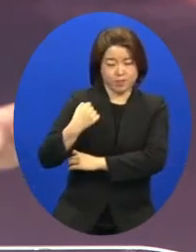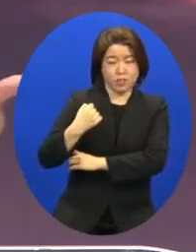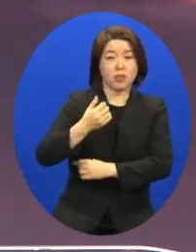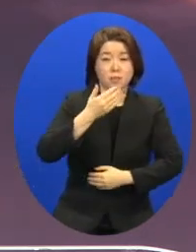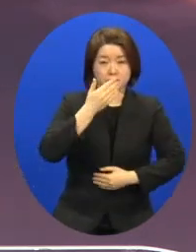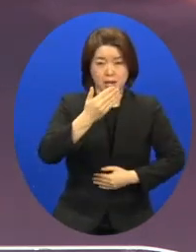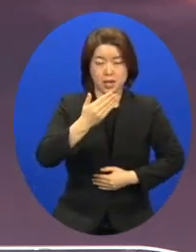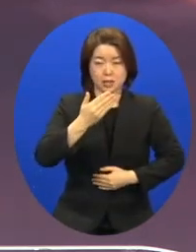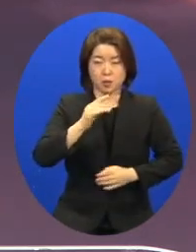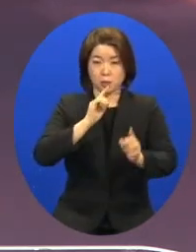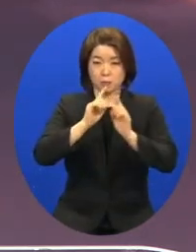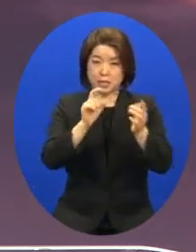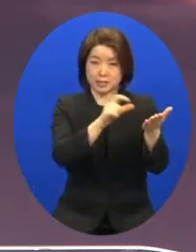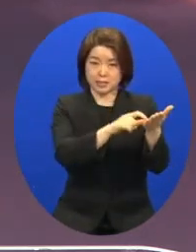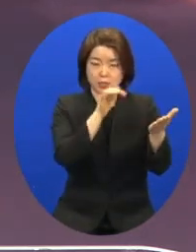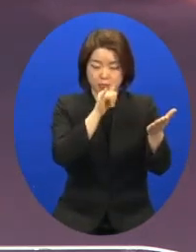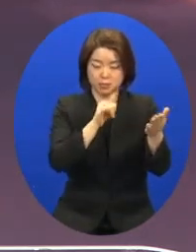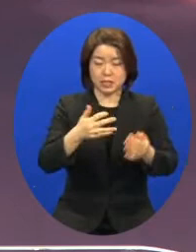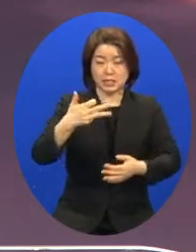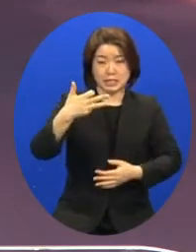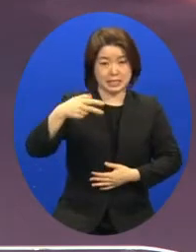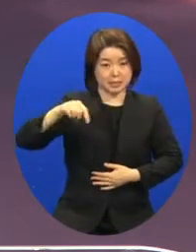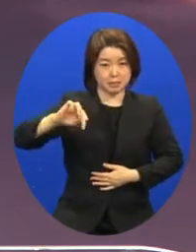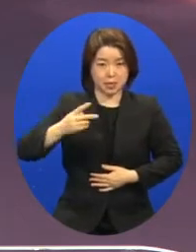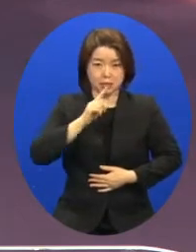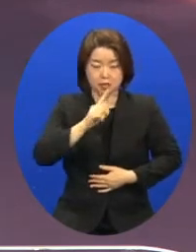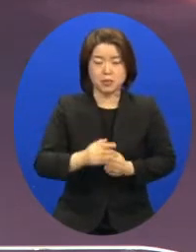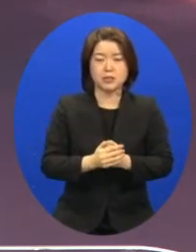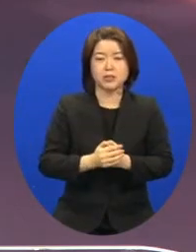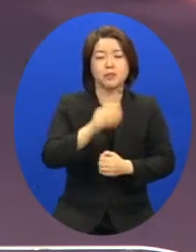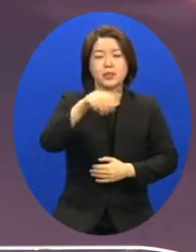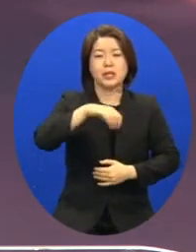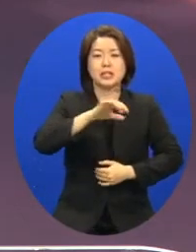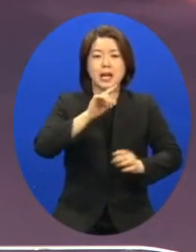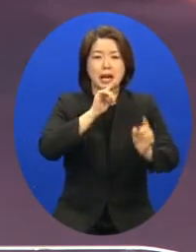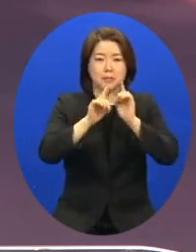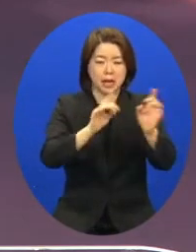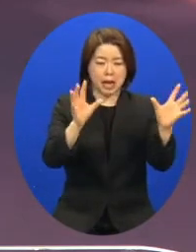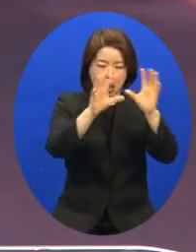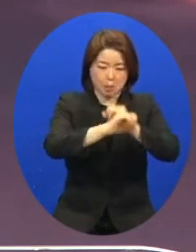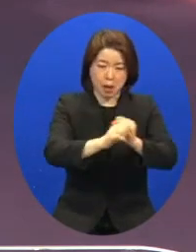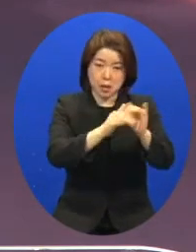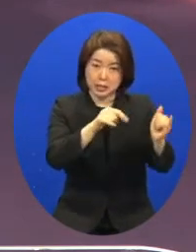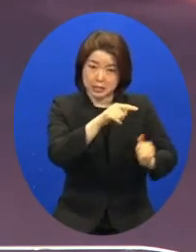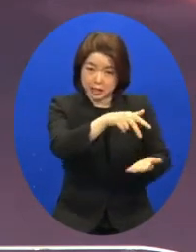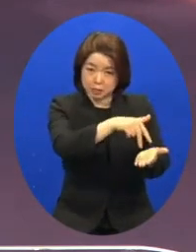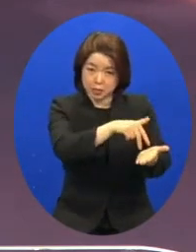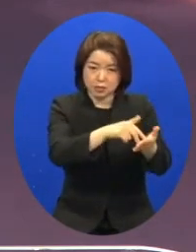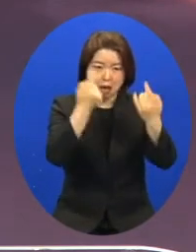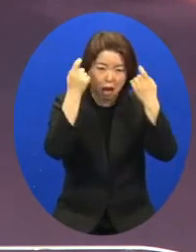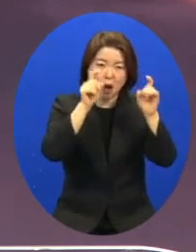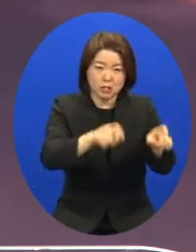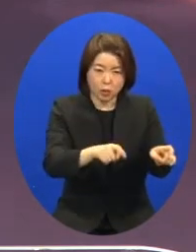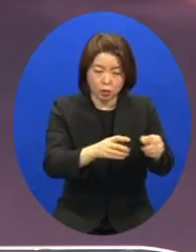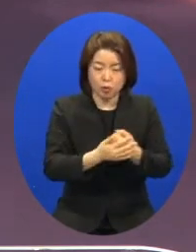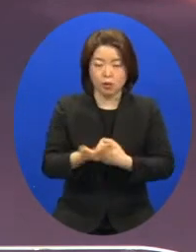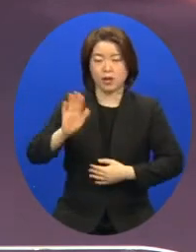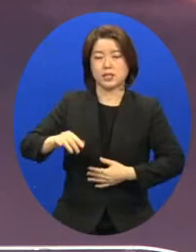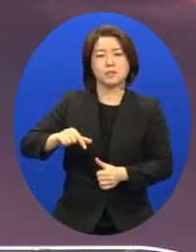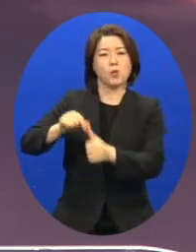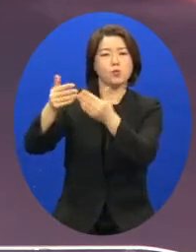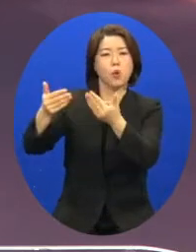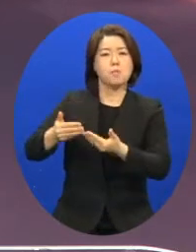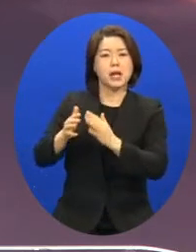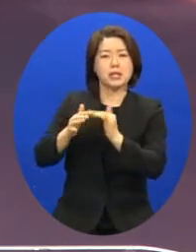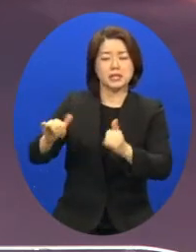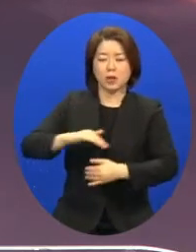말씀했습니다. 18절 말씀에 십자가의 말씀이 멸망할 자들에게는 어리석은 것이지만 구원을 받는